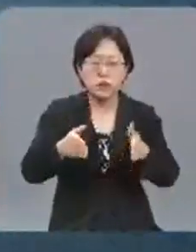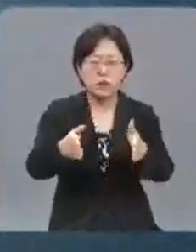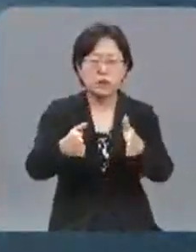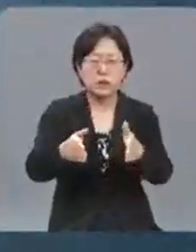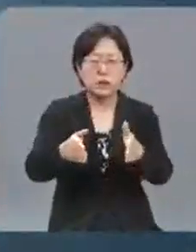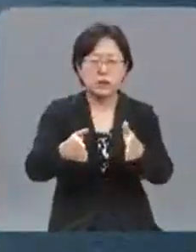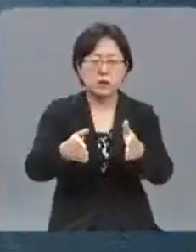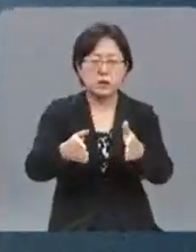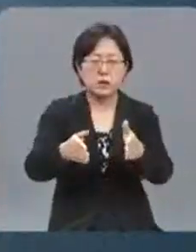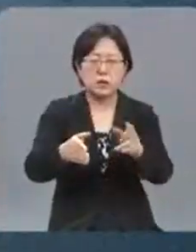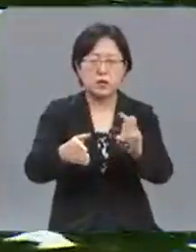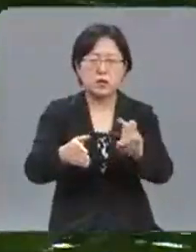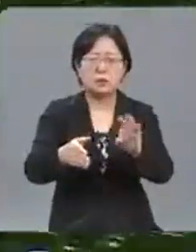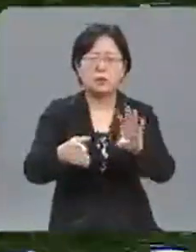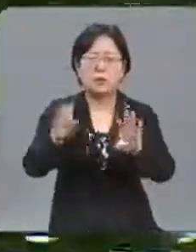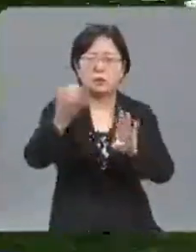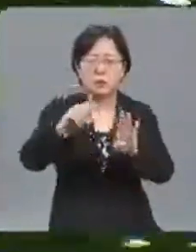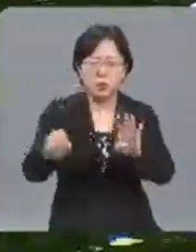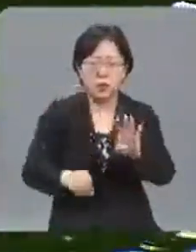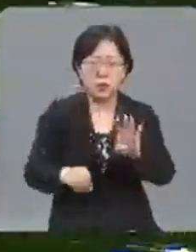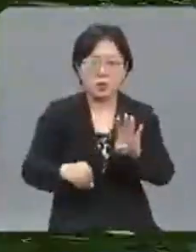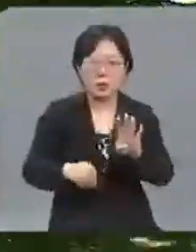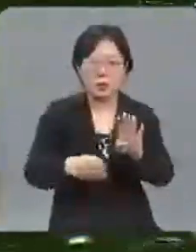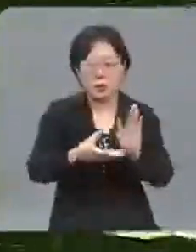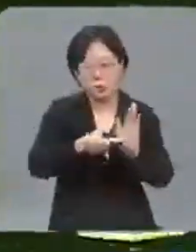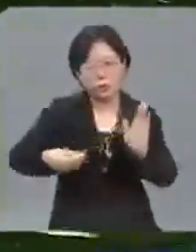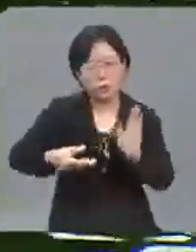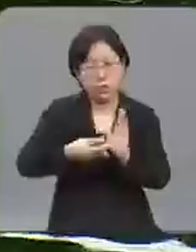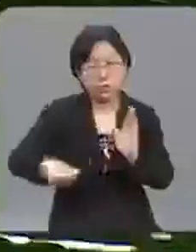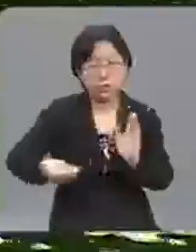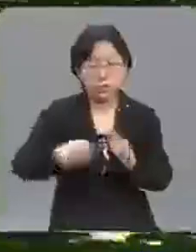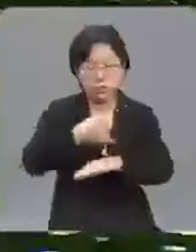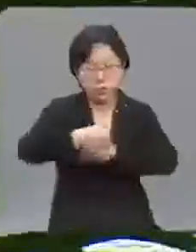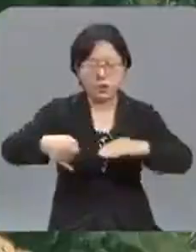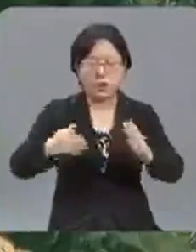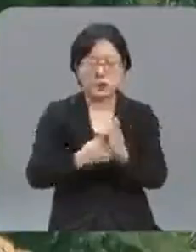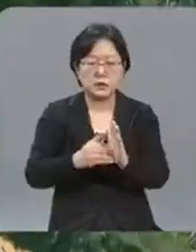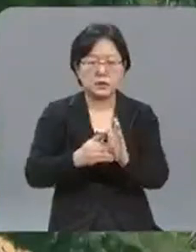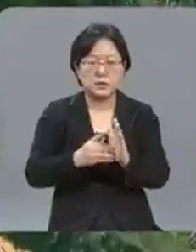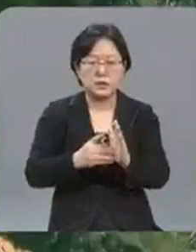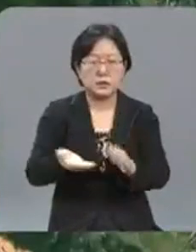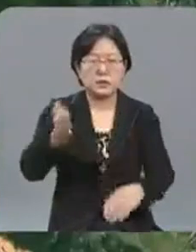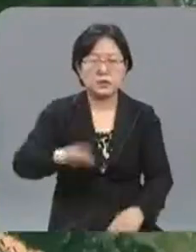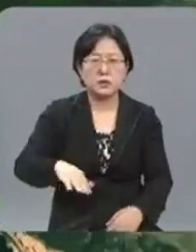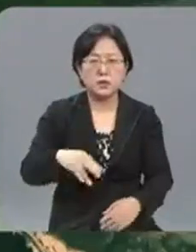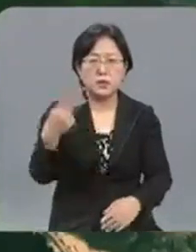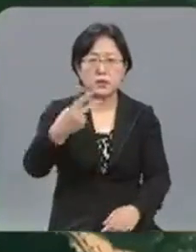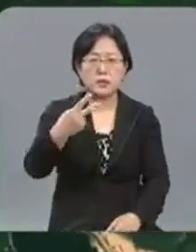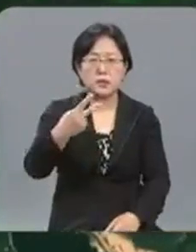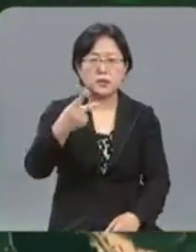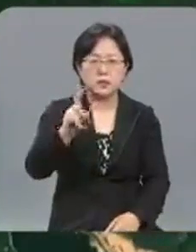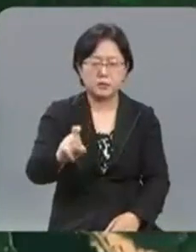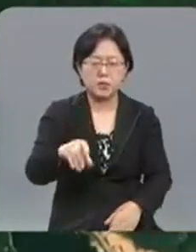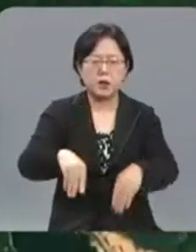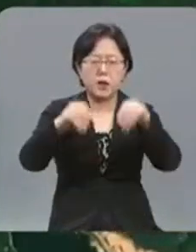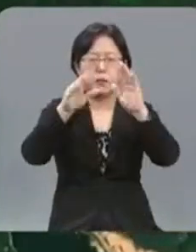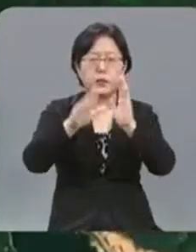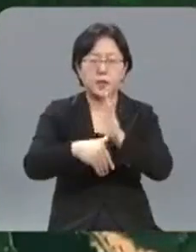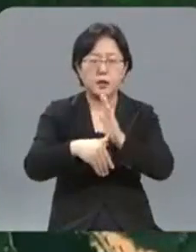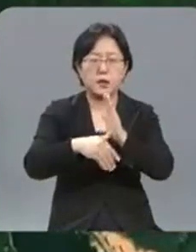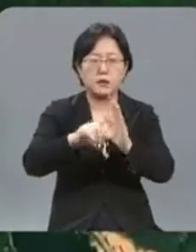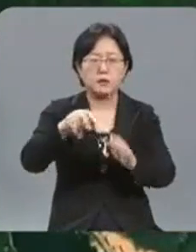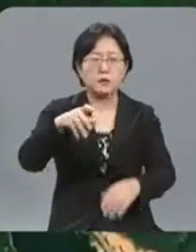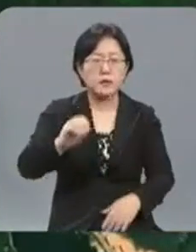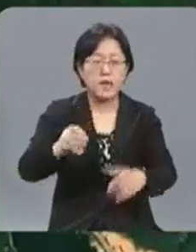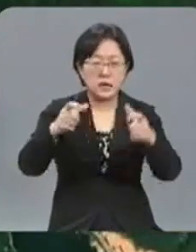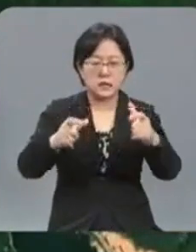도수터널에서 24%의 물이 유입되도록 설계됐습니다. 그런데 지난 2010년 가뭄 당시